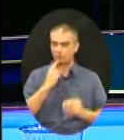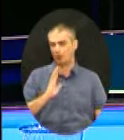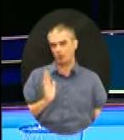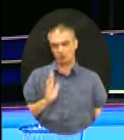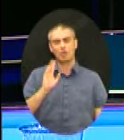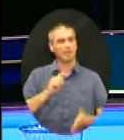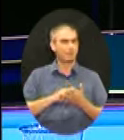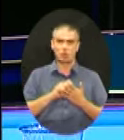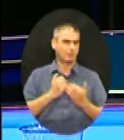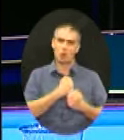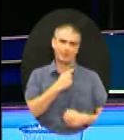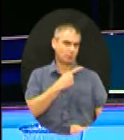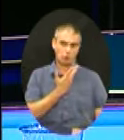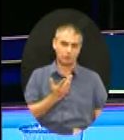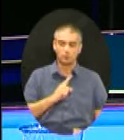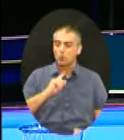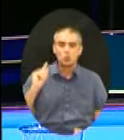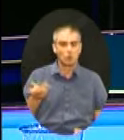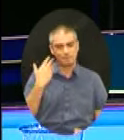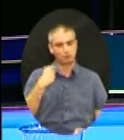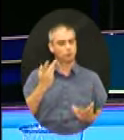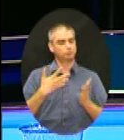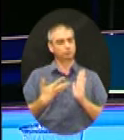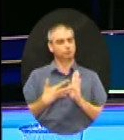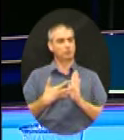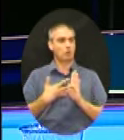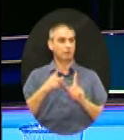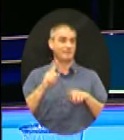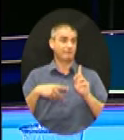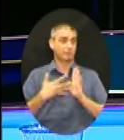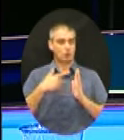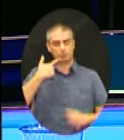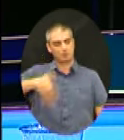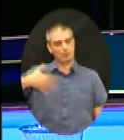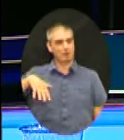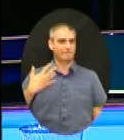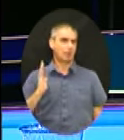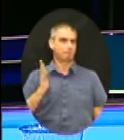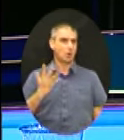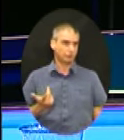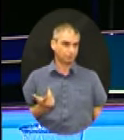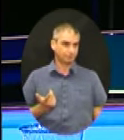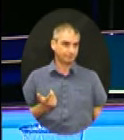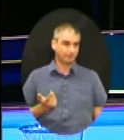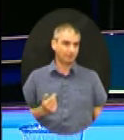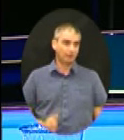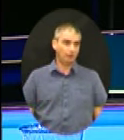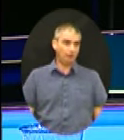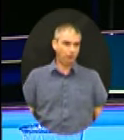וגם העיתונאים לא חיבקו אותם כולם היו מוסע לביקורת לפעמים ביקורת מאוד נוקבת וחריפה